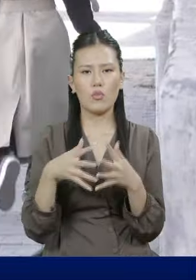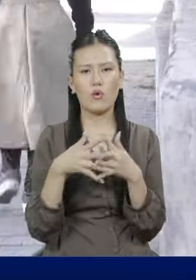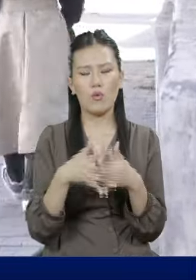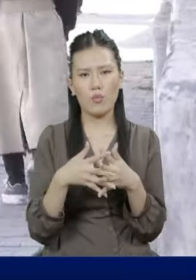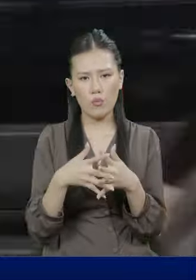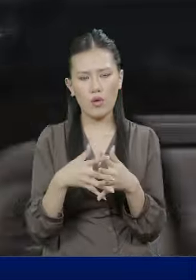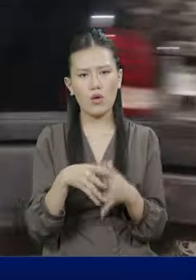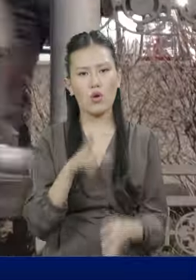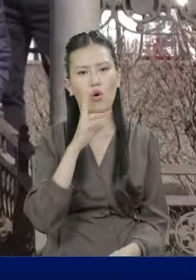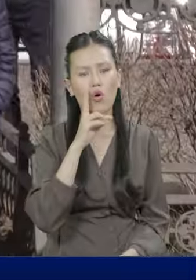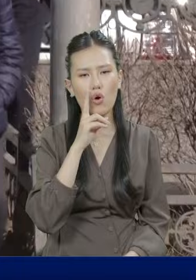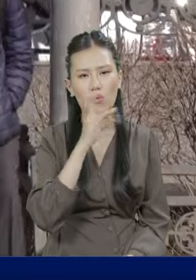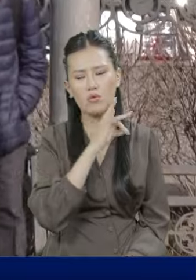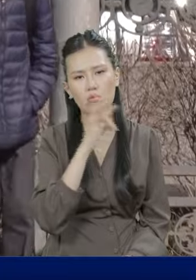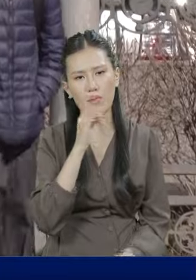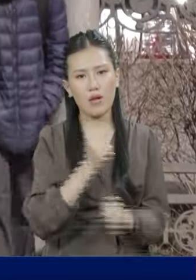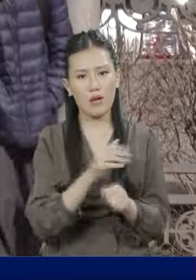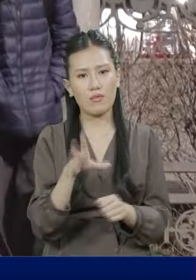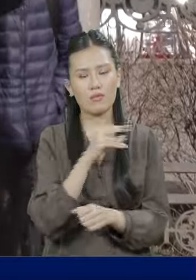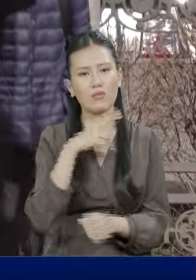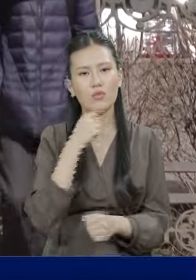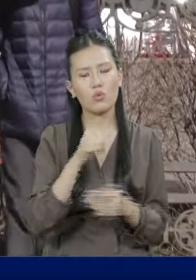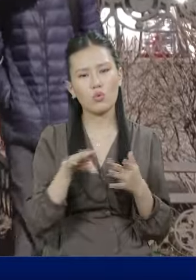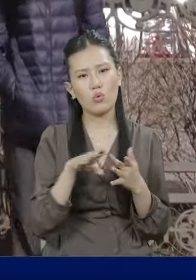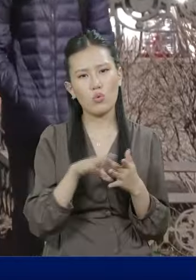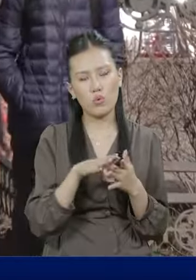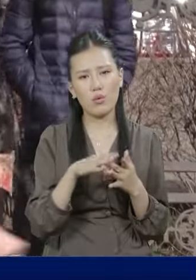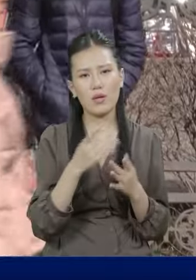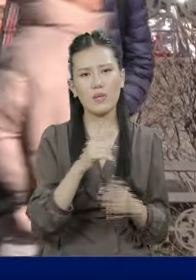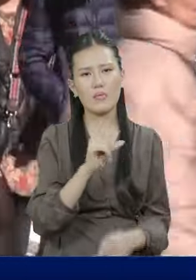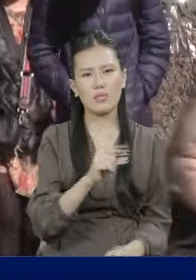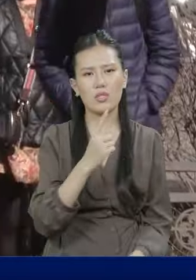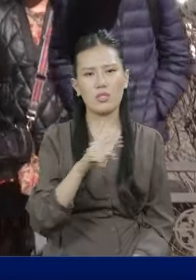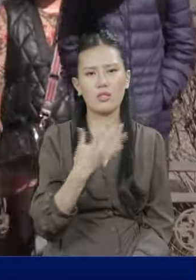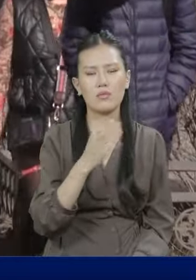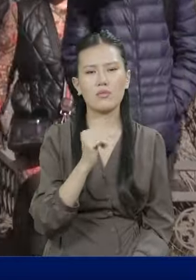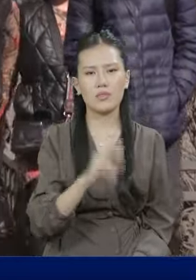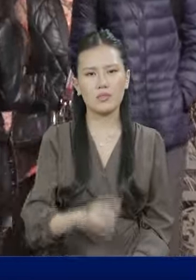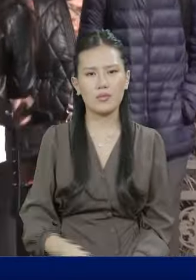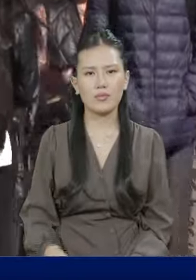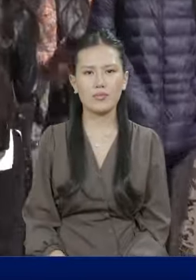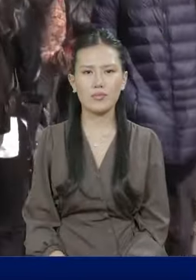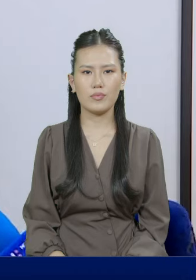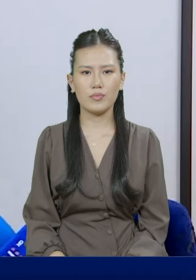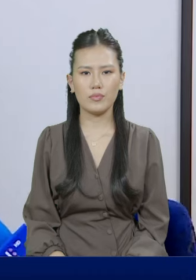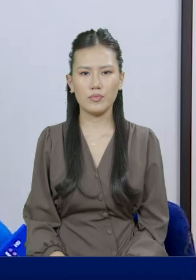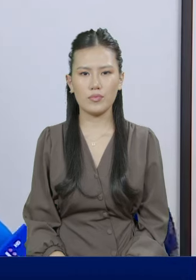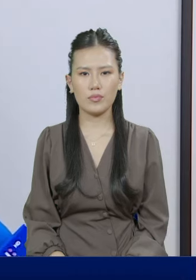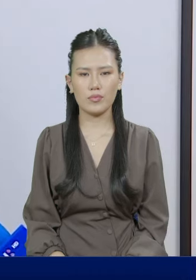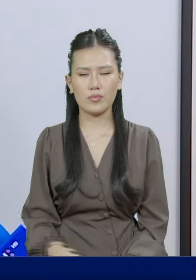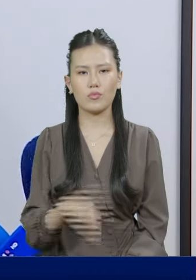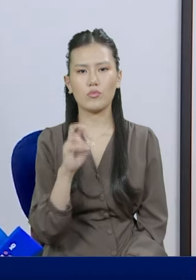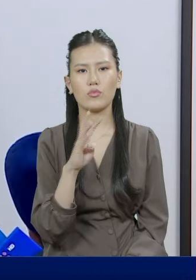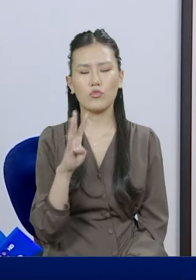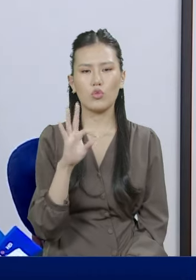хоолны үйлчилгээний салбарт ажиллагсдын дундаж цалин хамгийн бага буюу 1.5 сая төгрөг байна. 2024